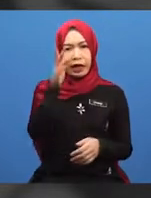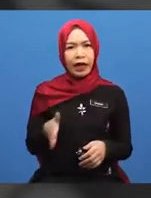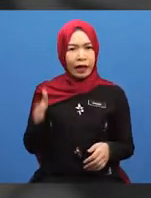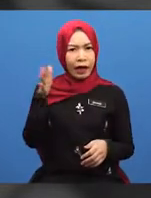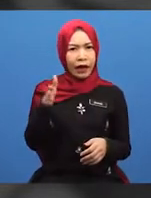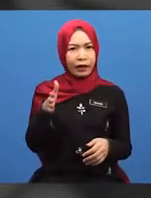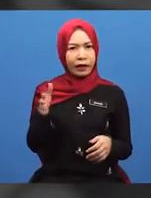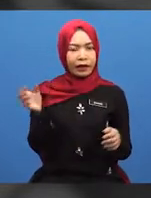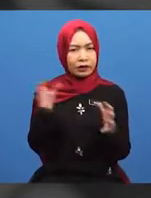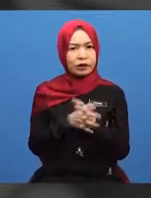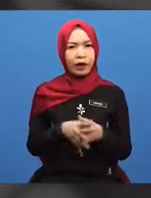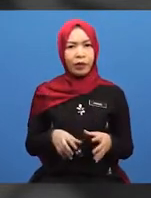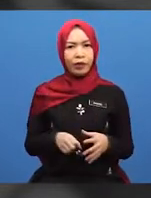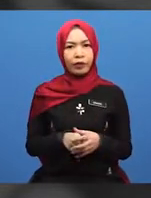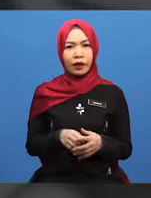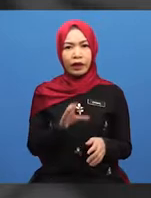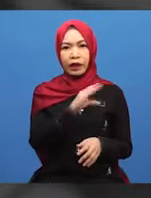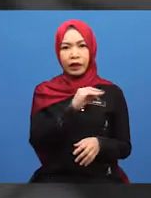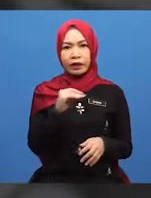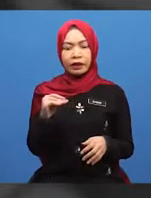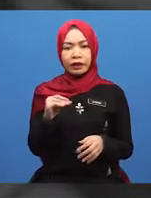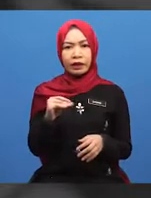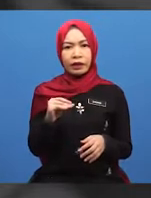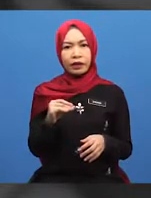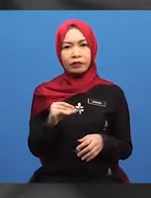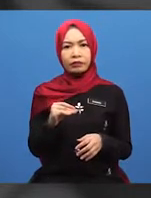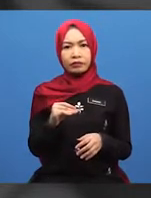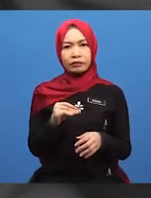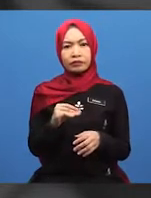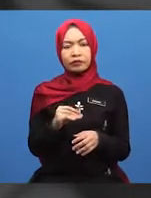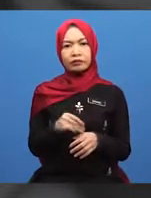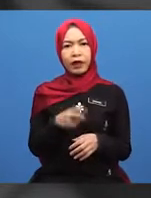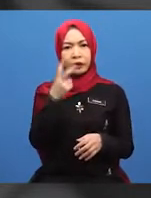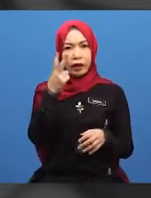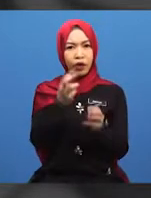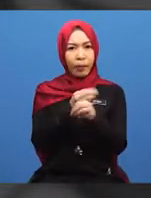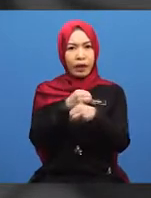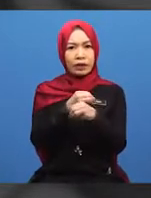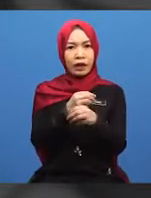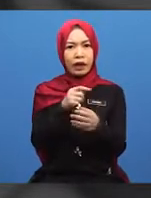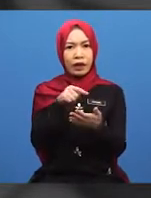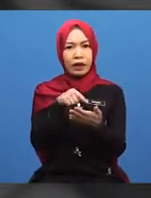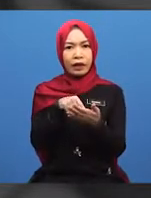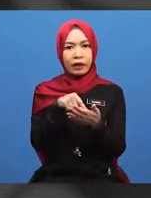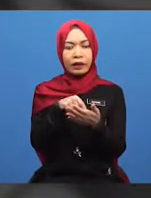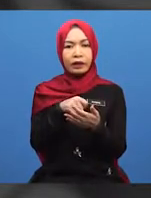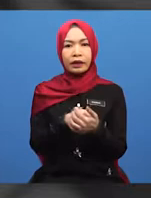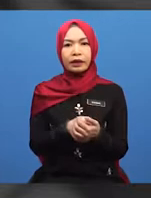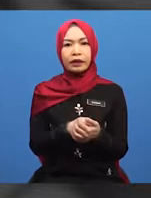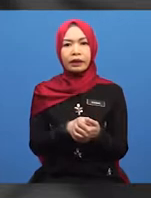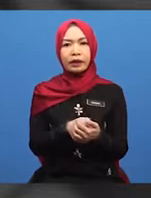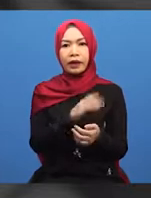tangan di pasaran wang untuk menstabilkan nilai mata wang mereka. Sistem ini dikenali sebagai